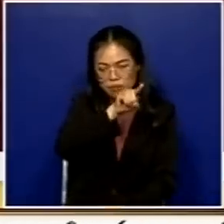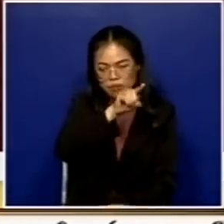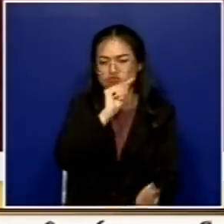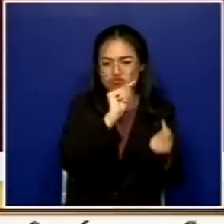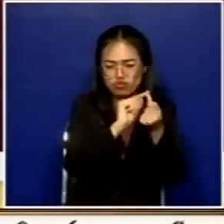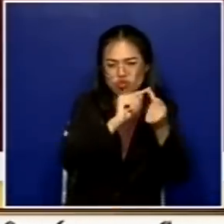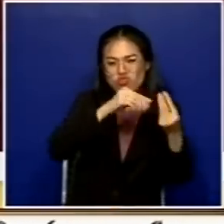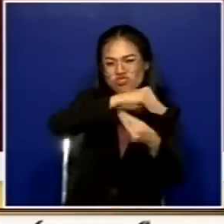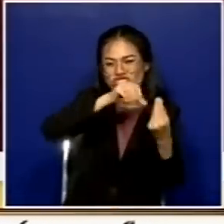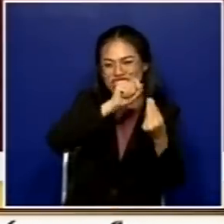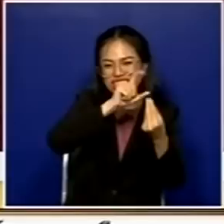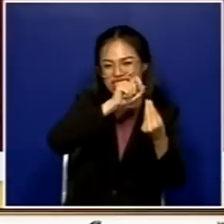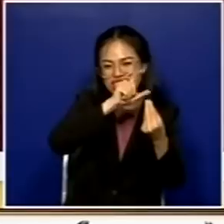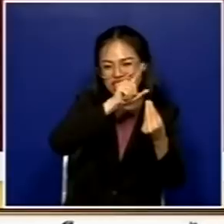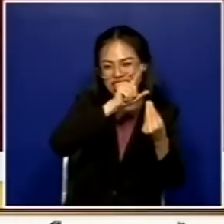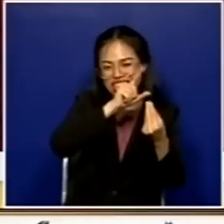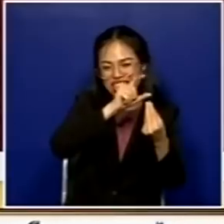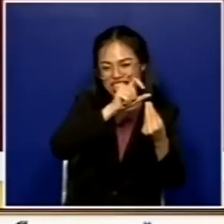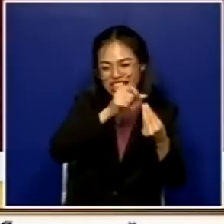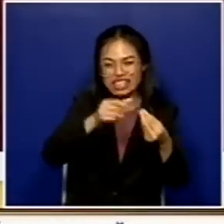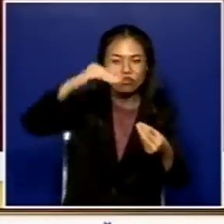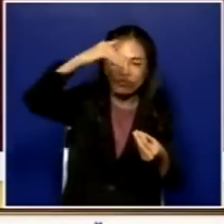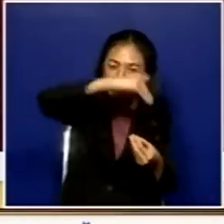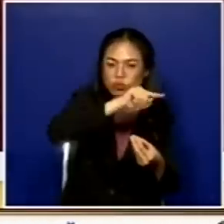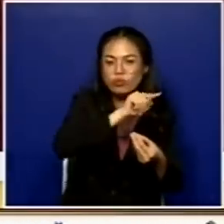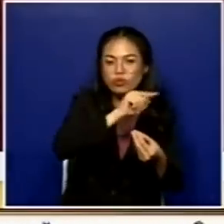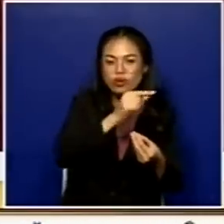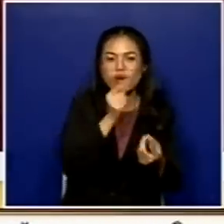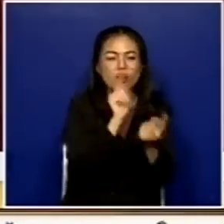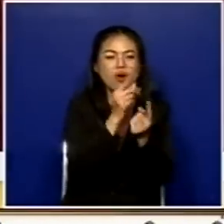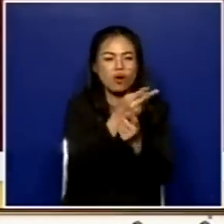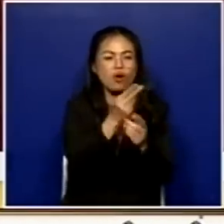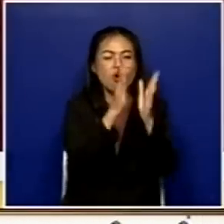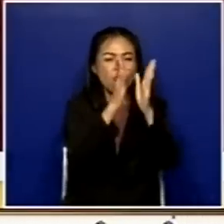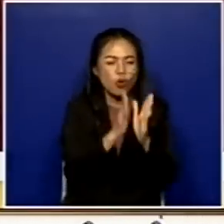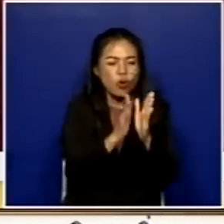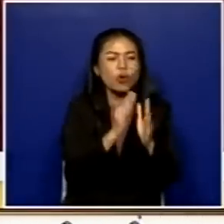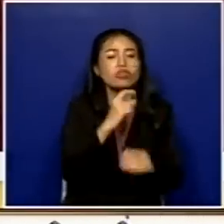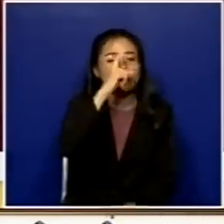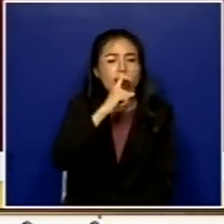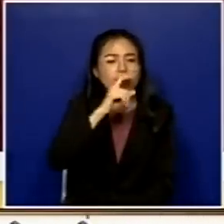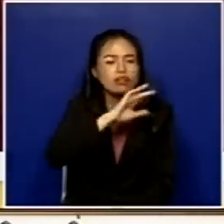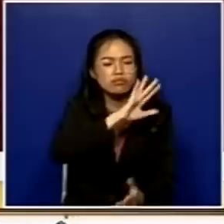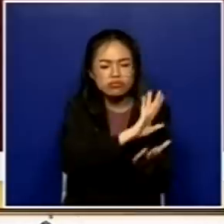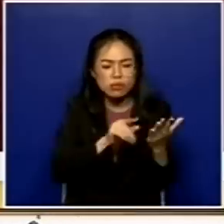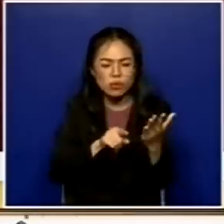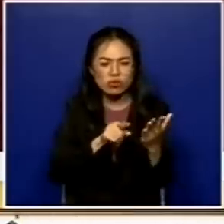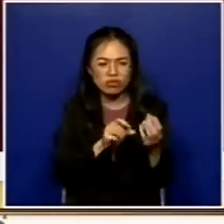สีเขียว ท่านสังเกตดสีเขียวนะผู้ชมทางบ้าน คนไทยประเทศโอทดูนะ AT direkt แต